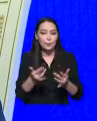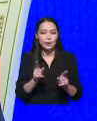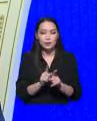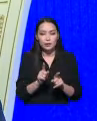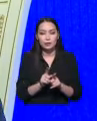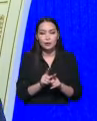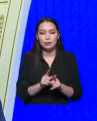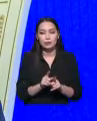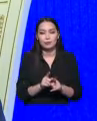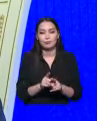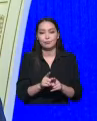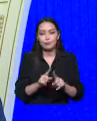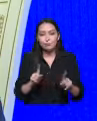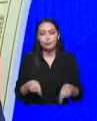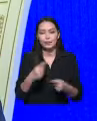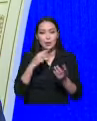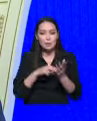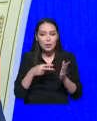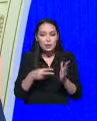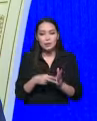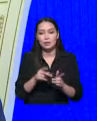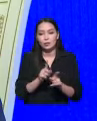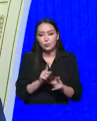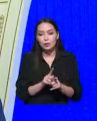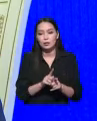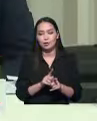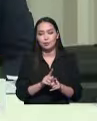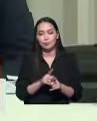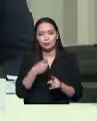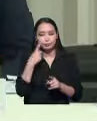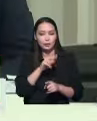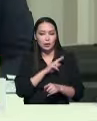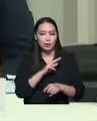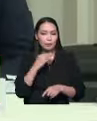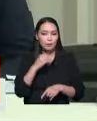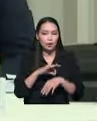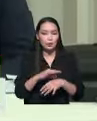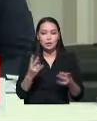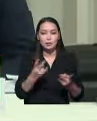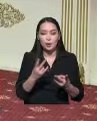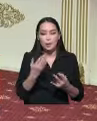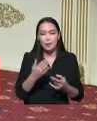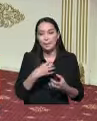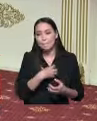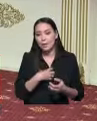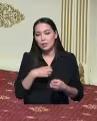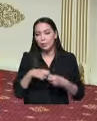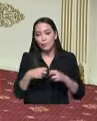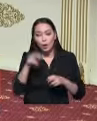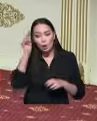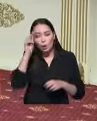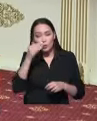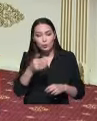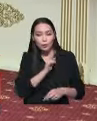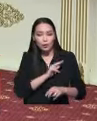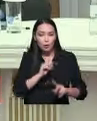келетін мақсатты, нысаналы түрде ұйымдастырылатын жұмыс деп. Саладағы басты мәселелерді шешу үшін білім беру жүйесін